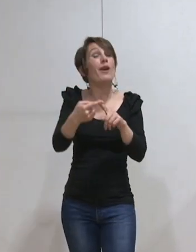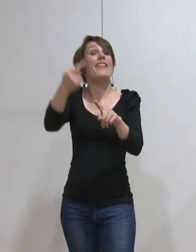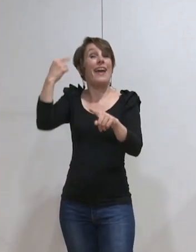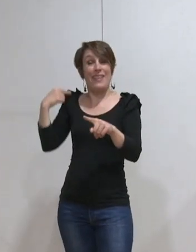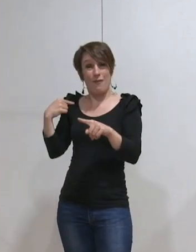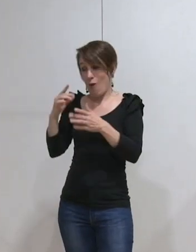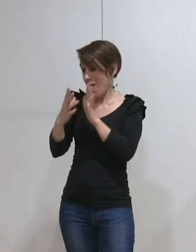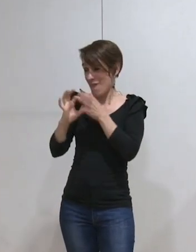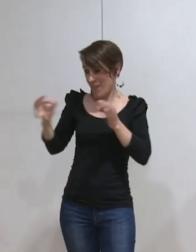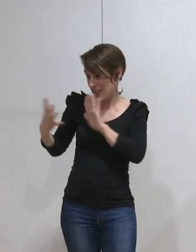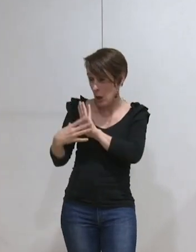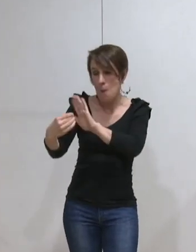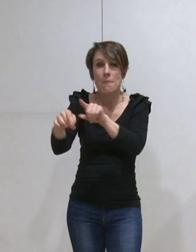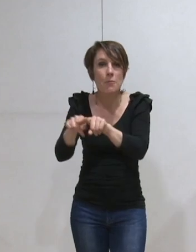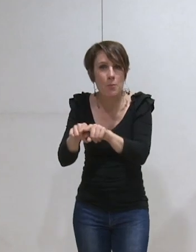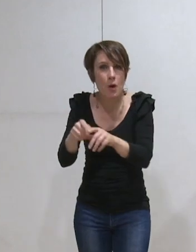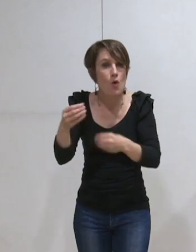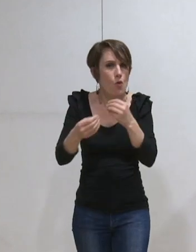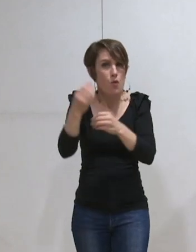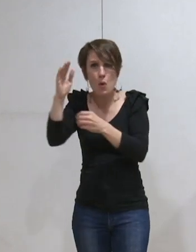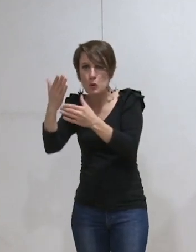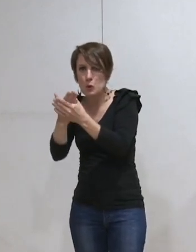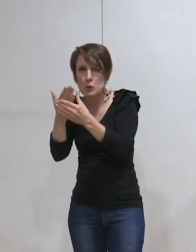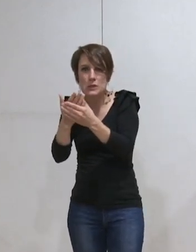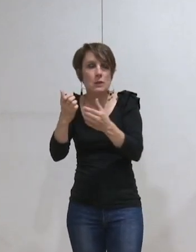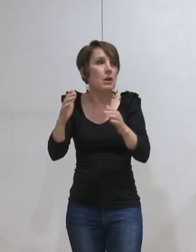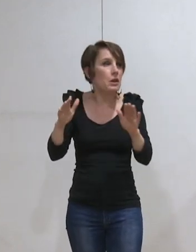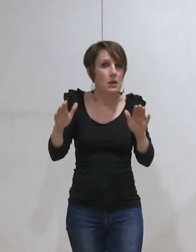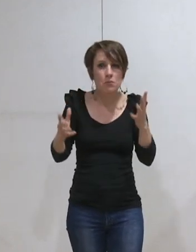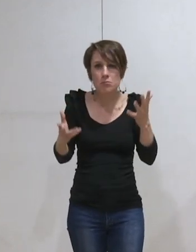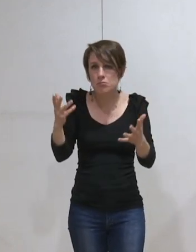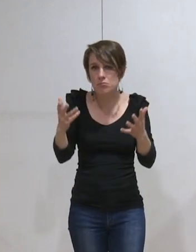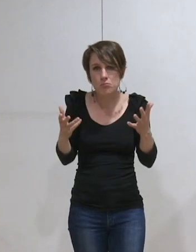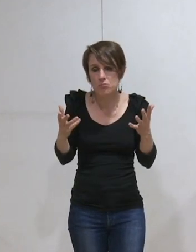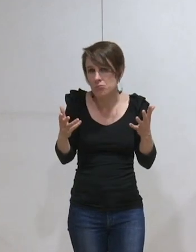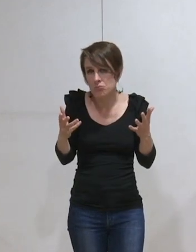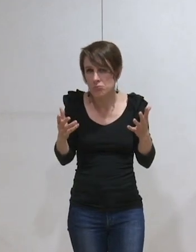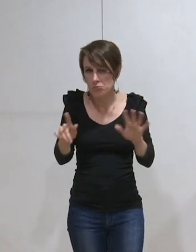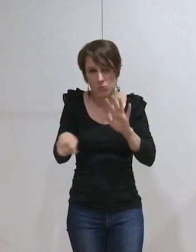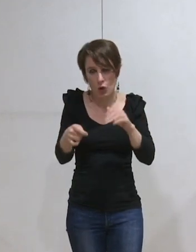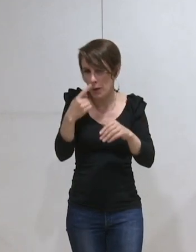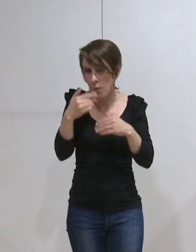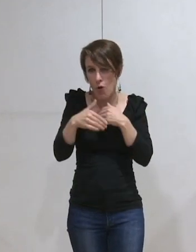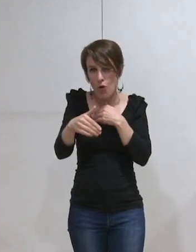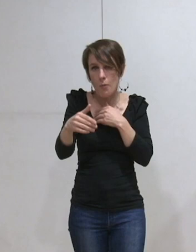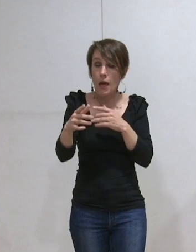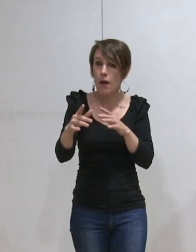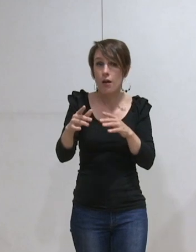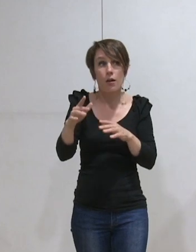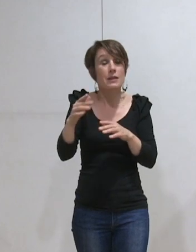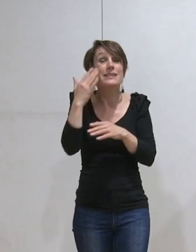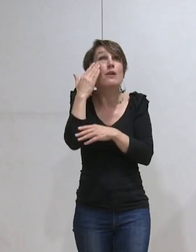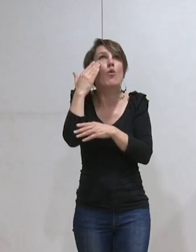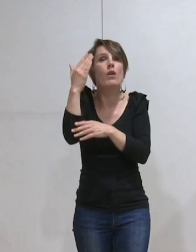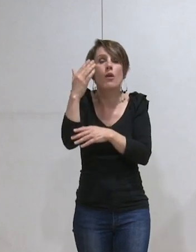ou bien c'est pour un nouveau dossier mais a priori que au cas où puisque est encore dans les délais de d'appel mais en tout cas je peux vous